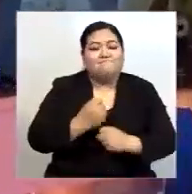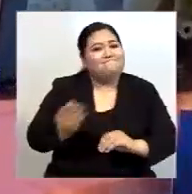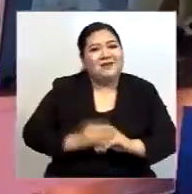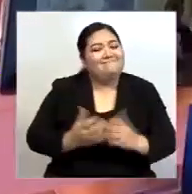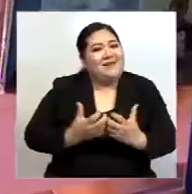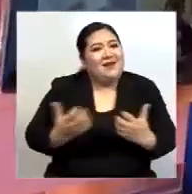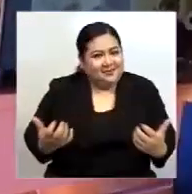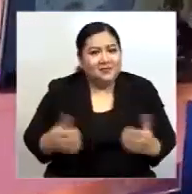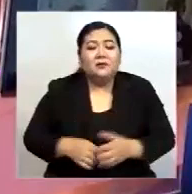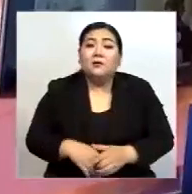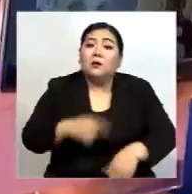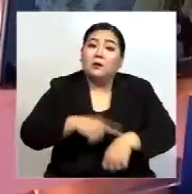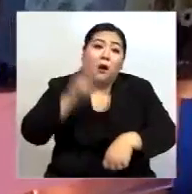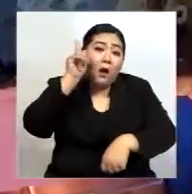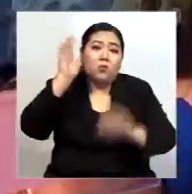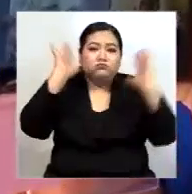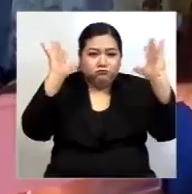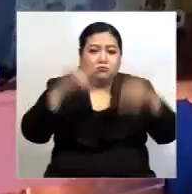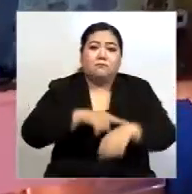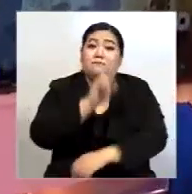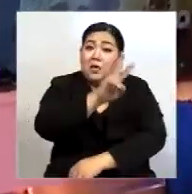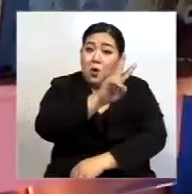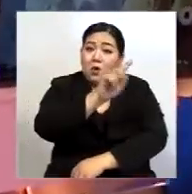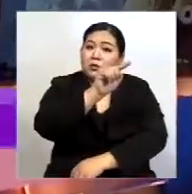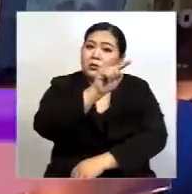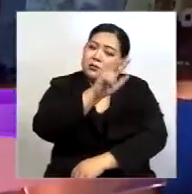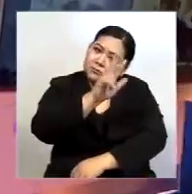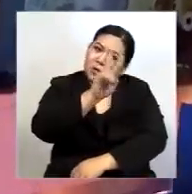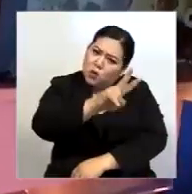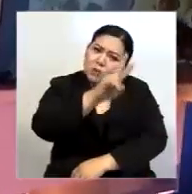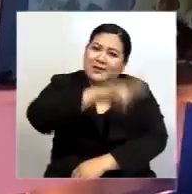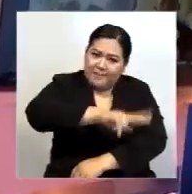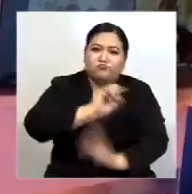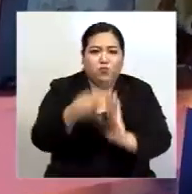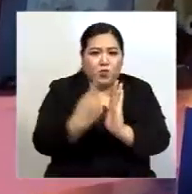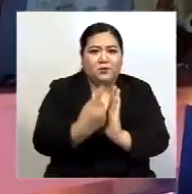ว่าจะแถลงทุกวันในเวลา14 นาฬิกาจนถึงประมาณ15 นาฬิกาครับ